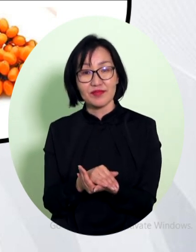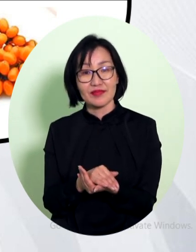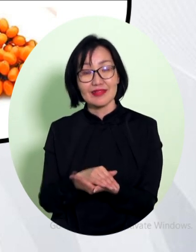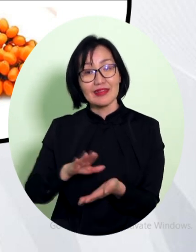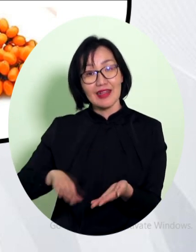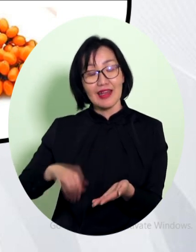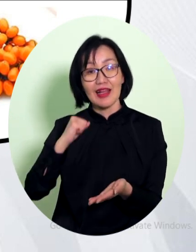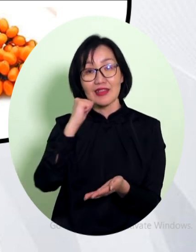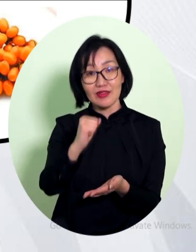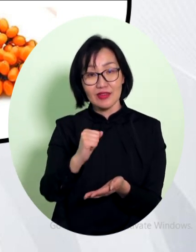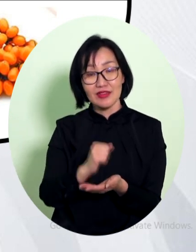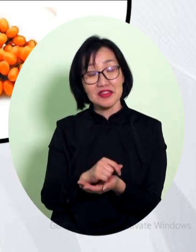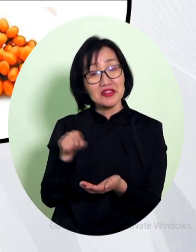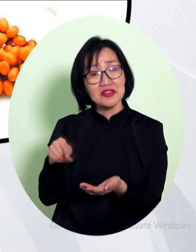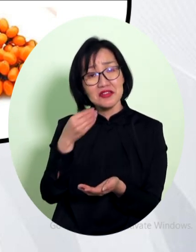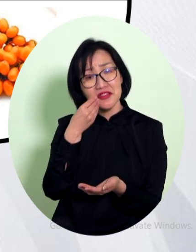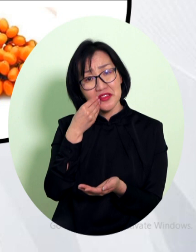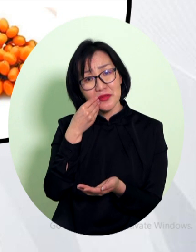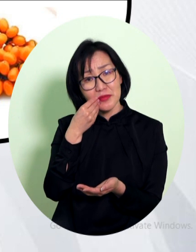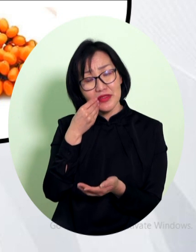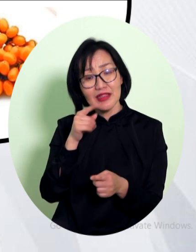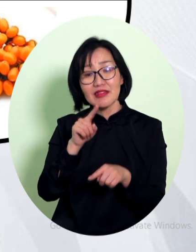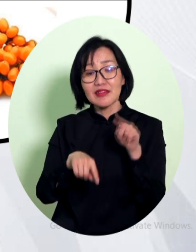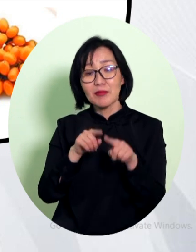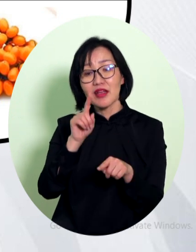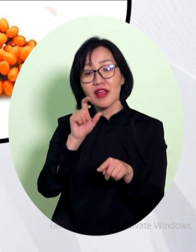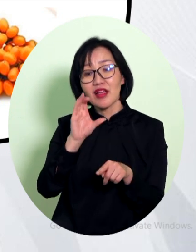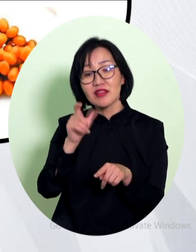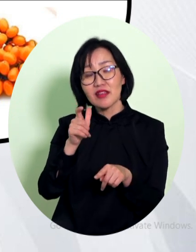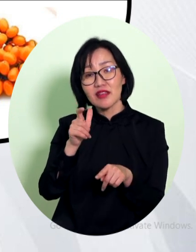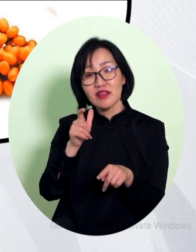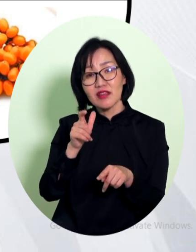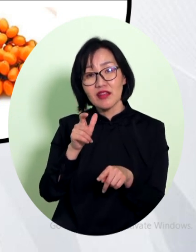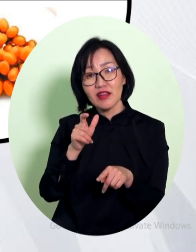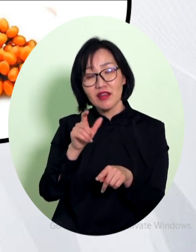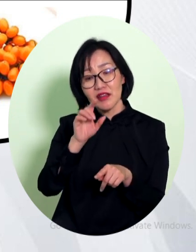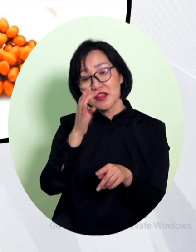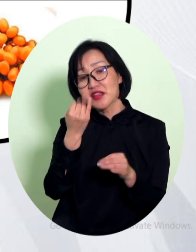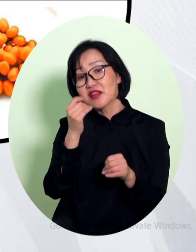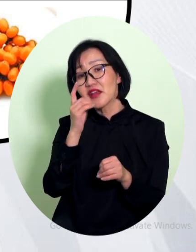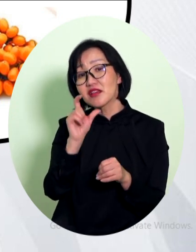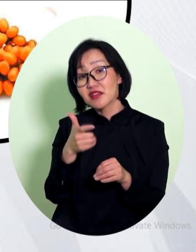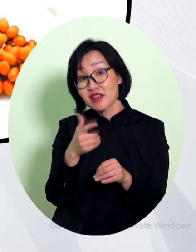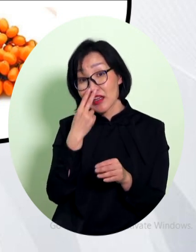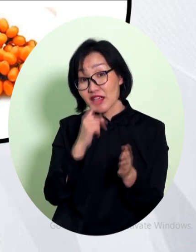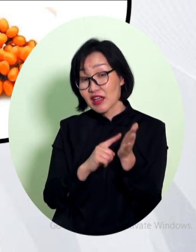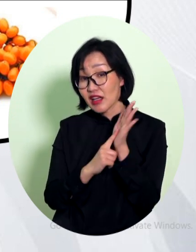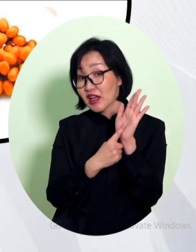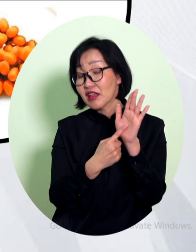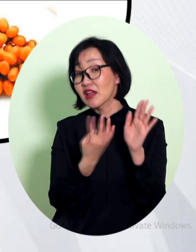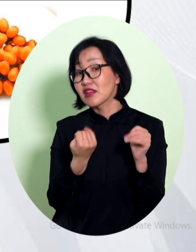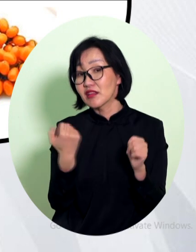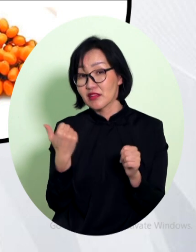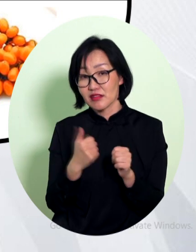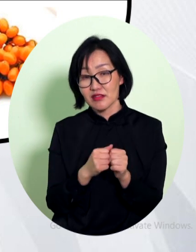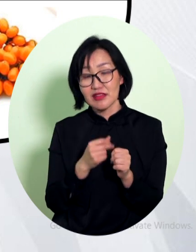За, дараагийн асуулт. Энэ жимс ямар хэсгийг эзэлж байна вэ? Чацарган ямар хэсгийг эзэлж байна